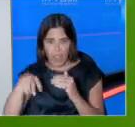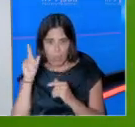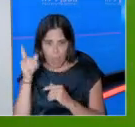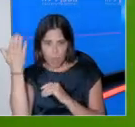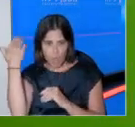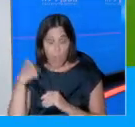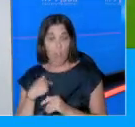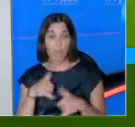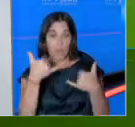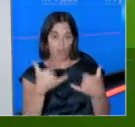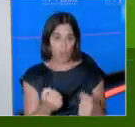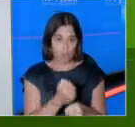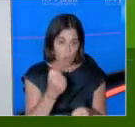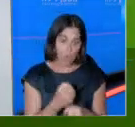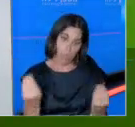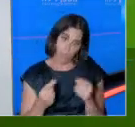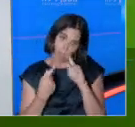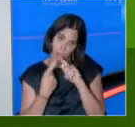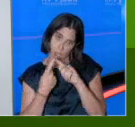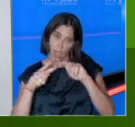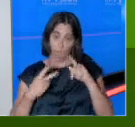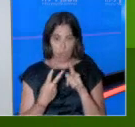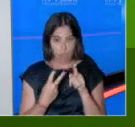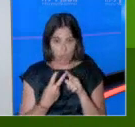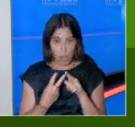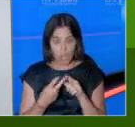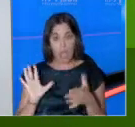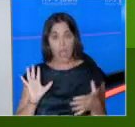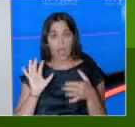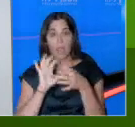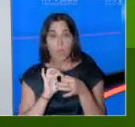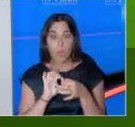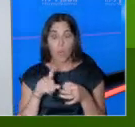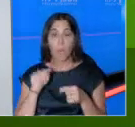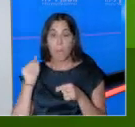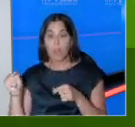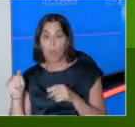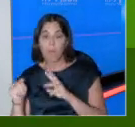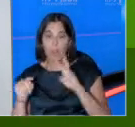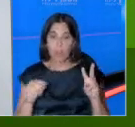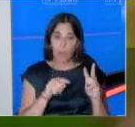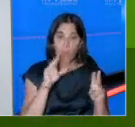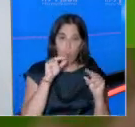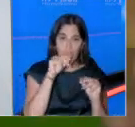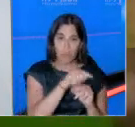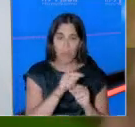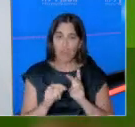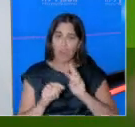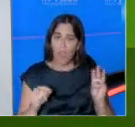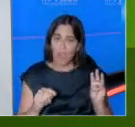מה שהוא הולך לעשות. כרגע זה דבר אחד. דבר שני, עצם החיבור בינו לבין השמאל, הוא מדבר על זה